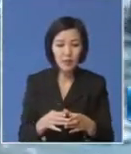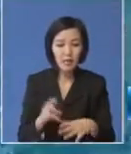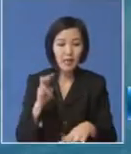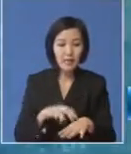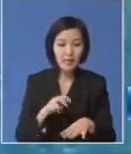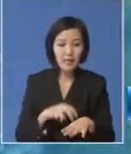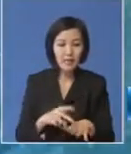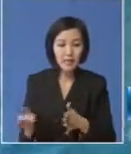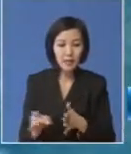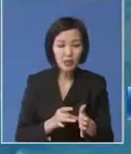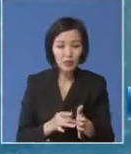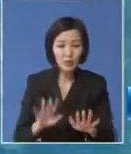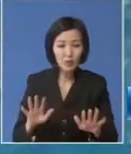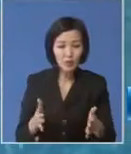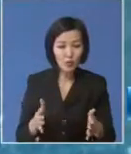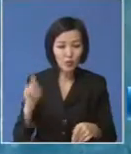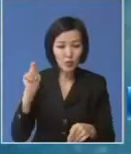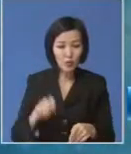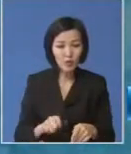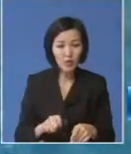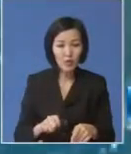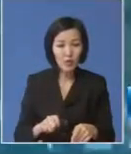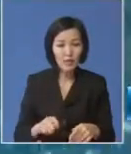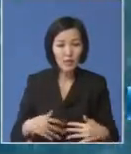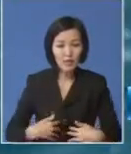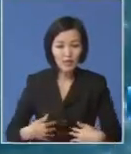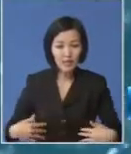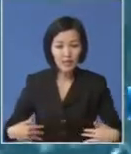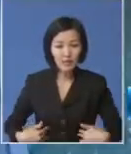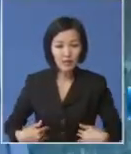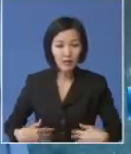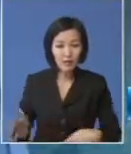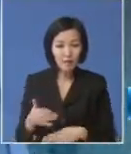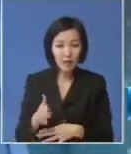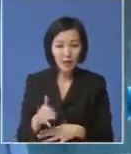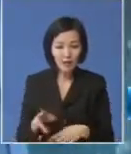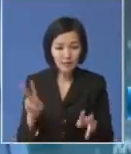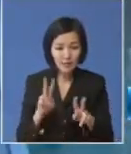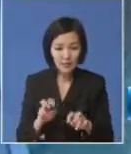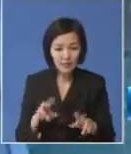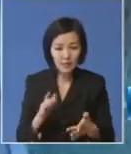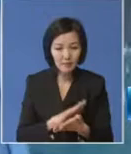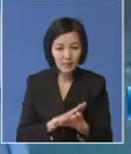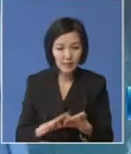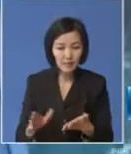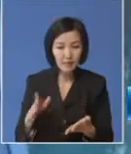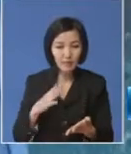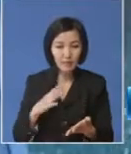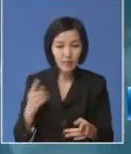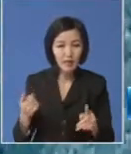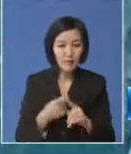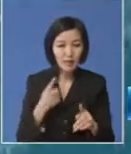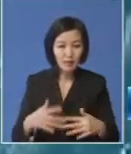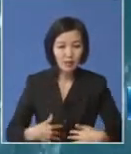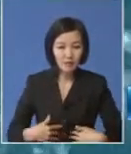дәрігерлері жедел оқиға орнында барып, дельфин ағзасын тексеріп, 20 минуттың ішінде оның ағзасын тазартып берген. Осылайша олар алғаш рет